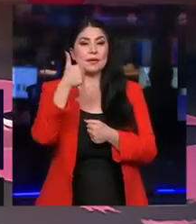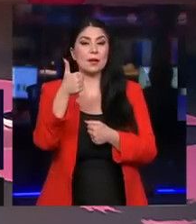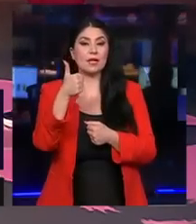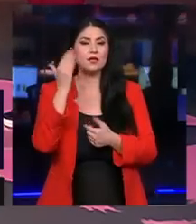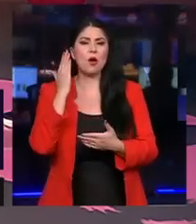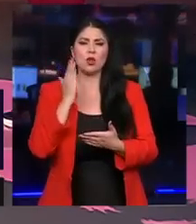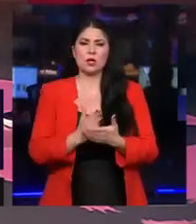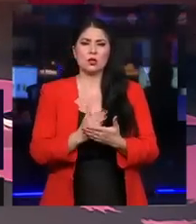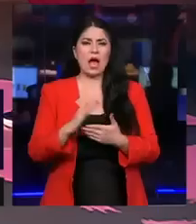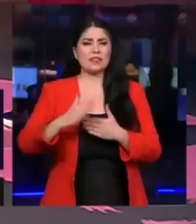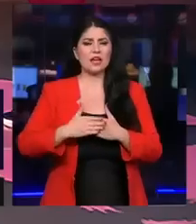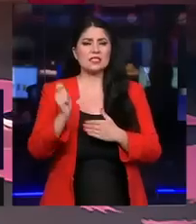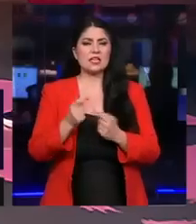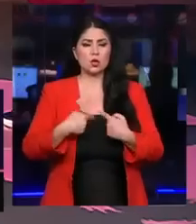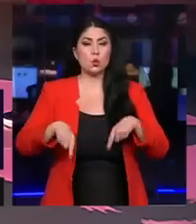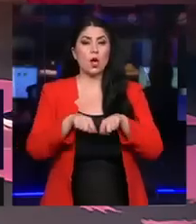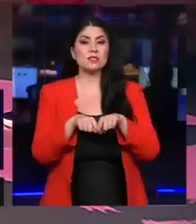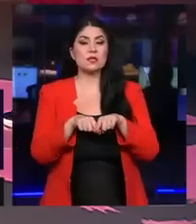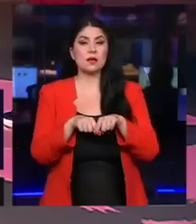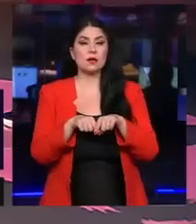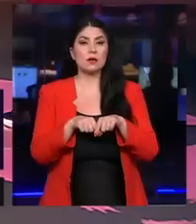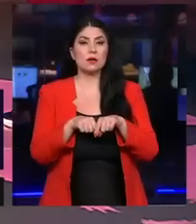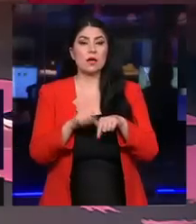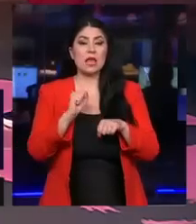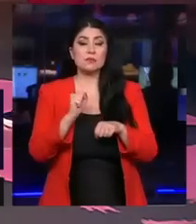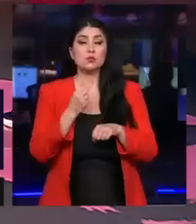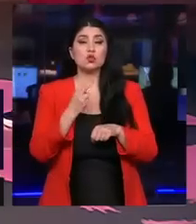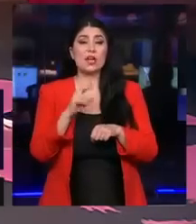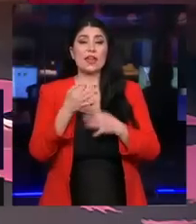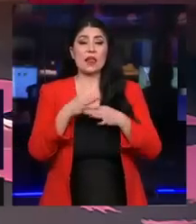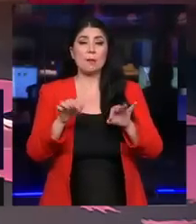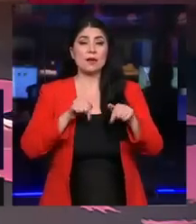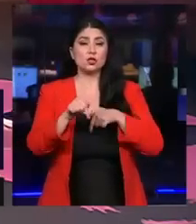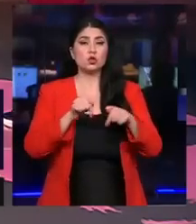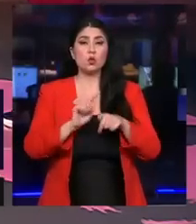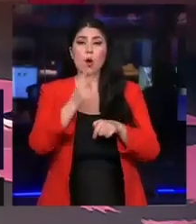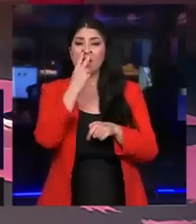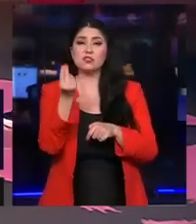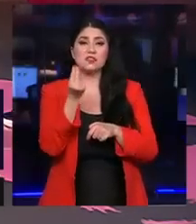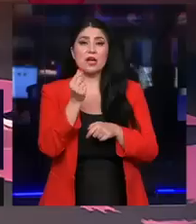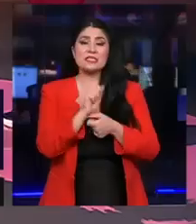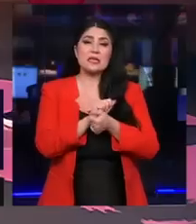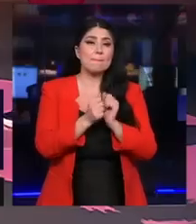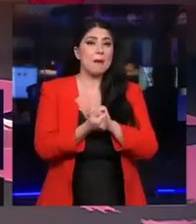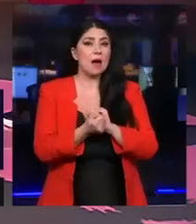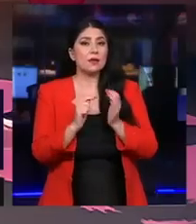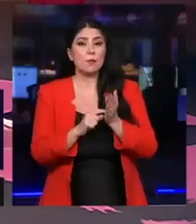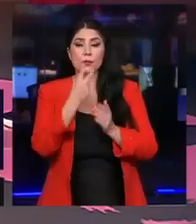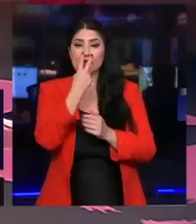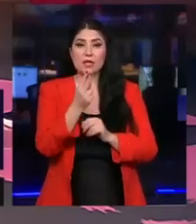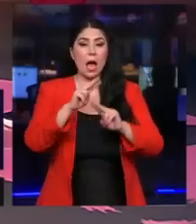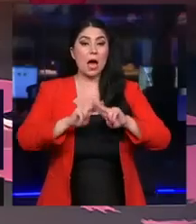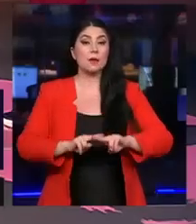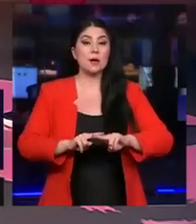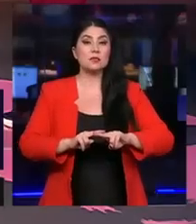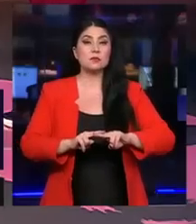oară categoric aderarea țării noastre la spațiul Schengen, nu am văzut nicio nuanțare de poziție.